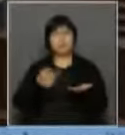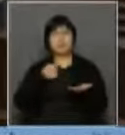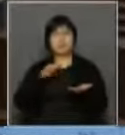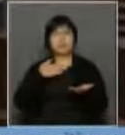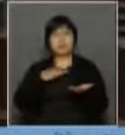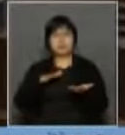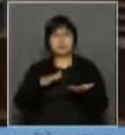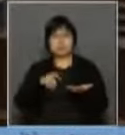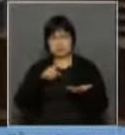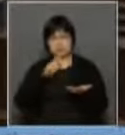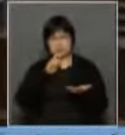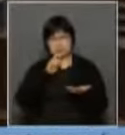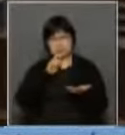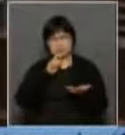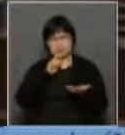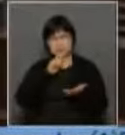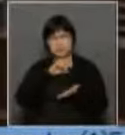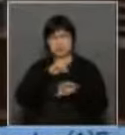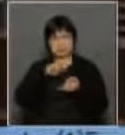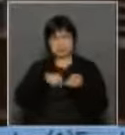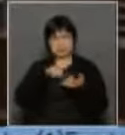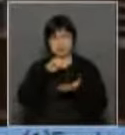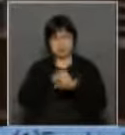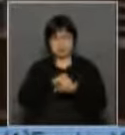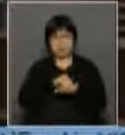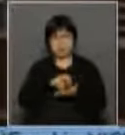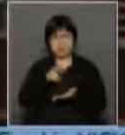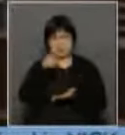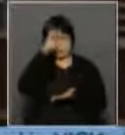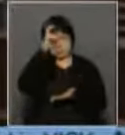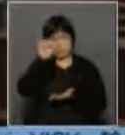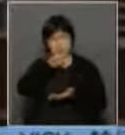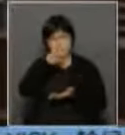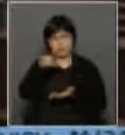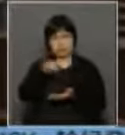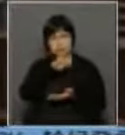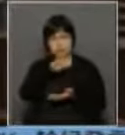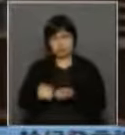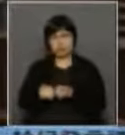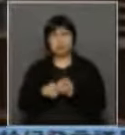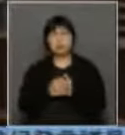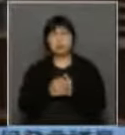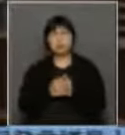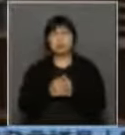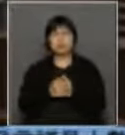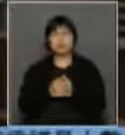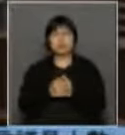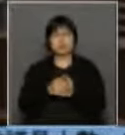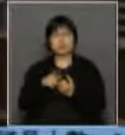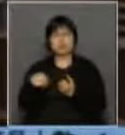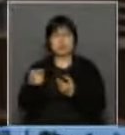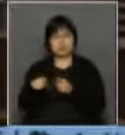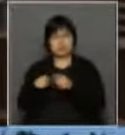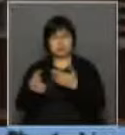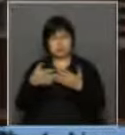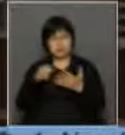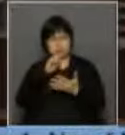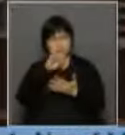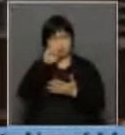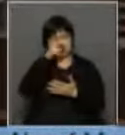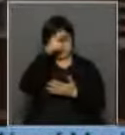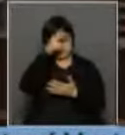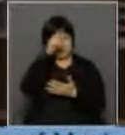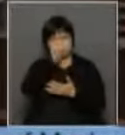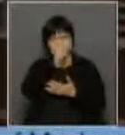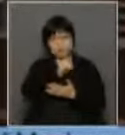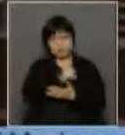大家都有個 foregone conclusion， 有個結論咧，就是、政府係錯。其他好多同事都講咗好多政府錯嘅